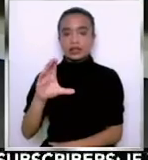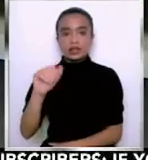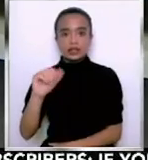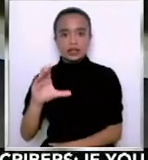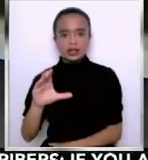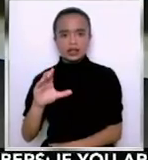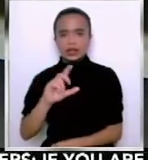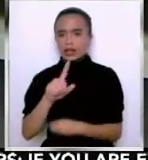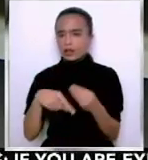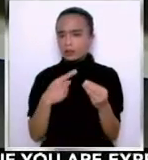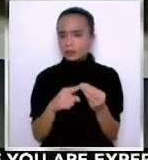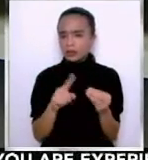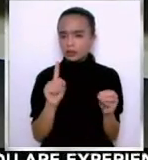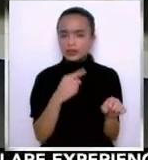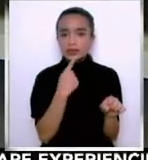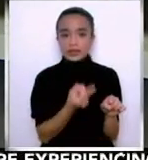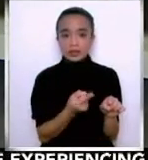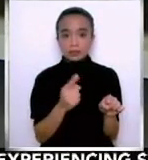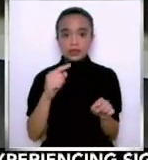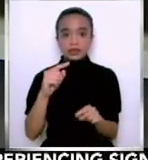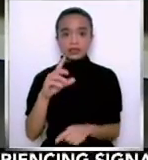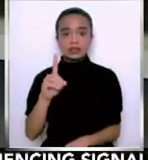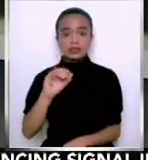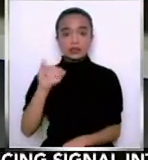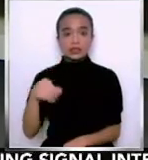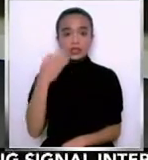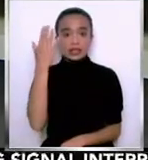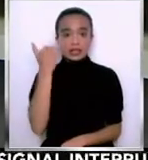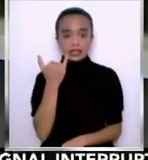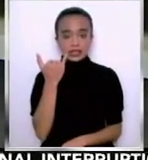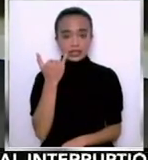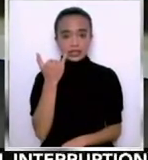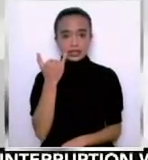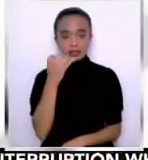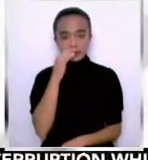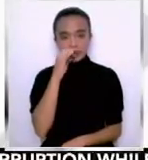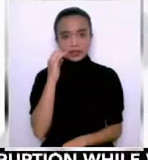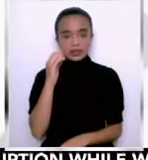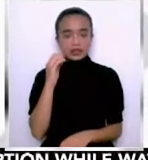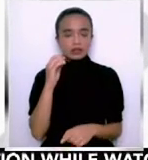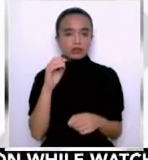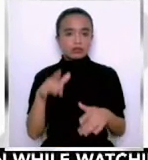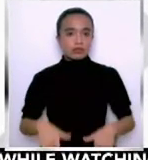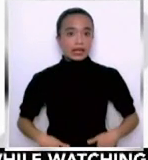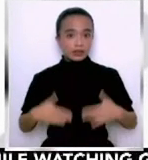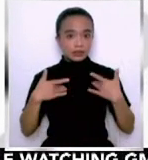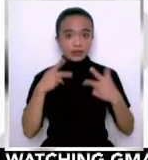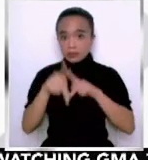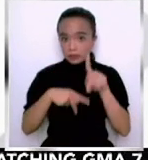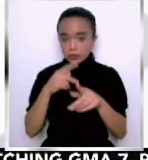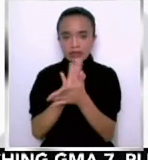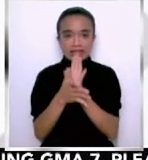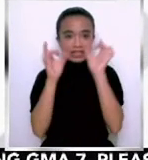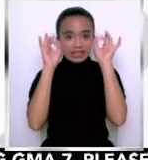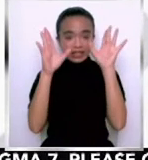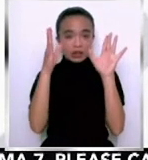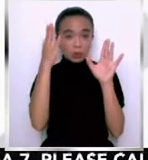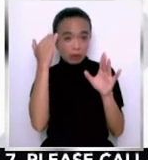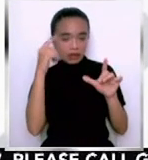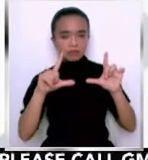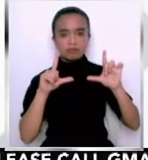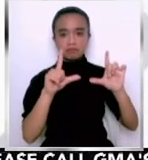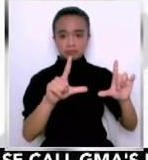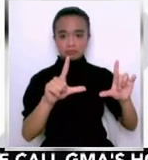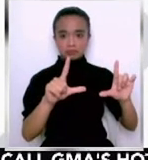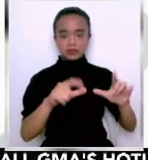na naglalagay sa panganib ang ilang tao dahil sa public red tagging. Ayon kay Undersecretary Badoy, ginagawa lang daw nila ang